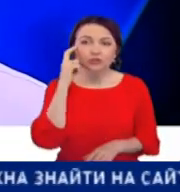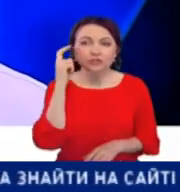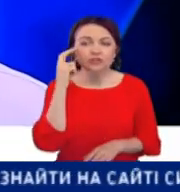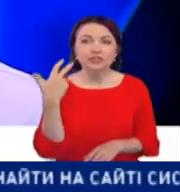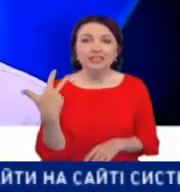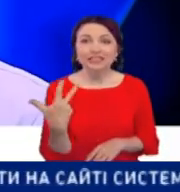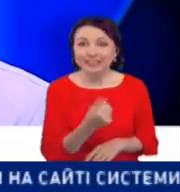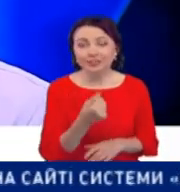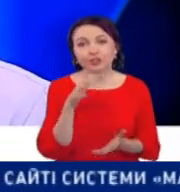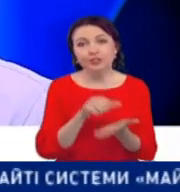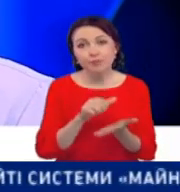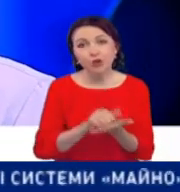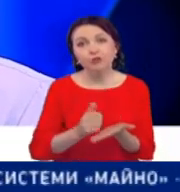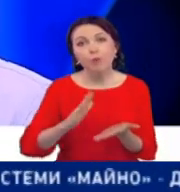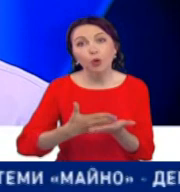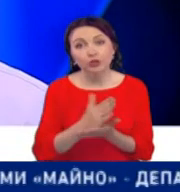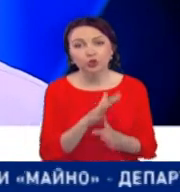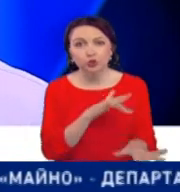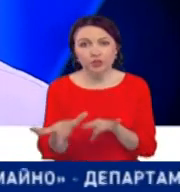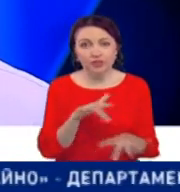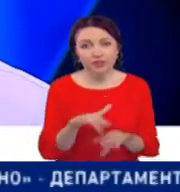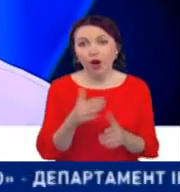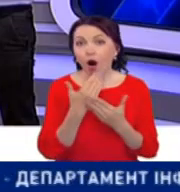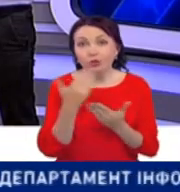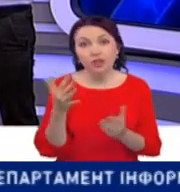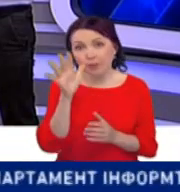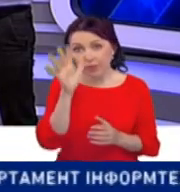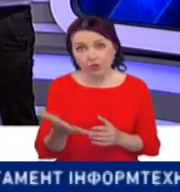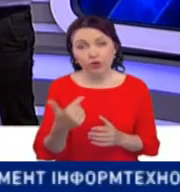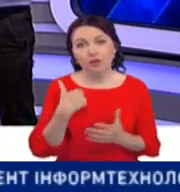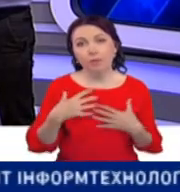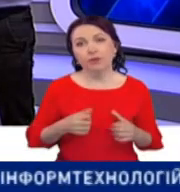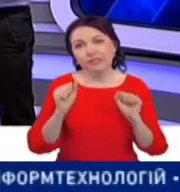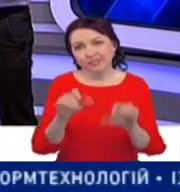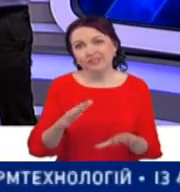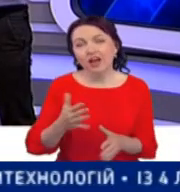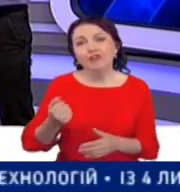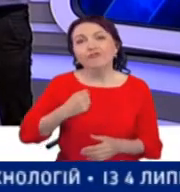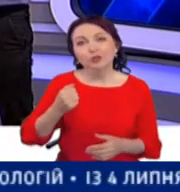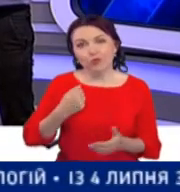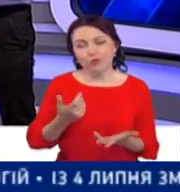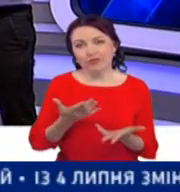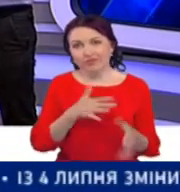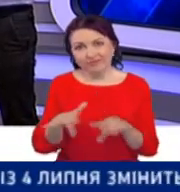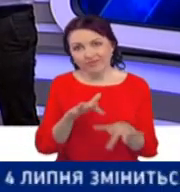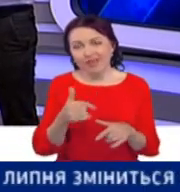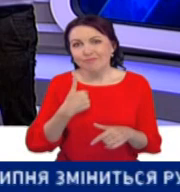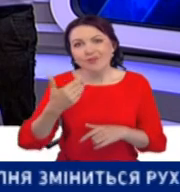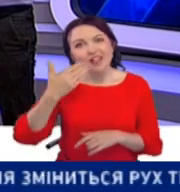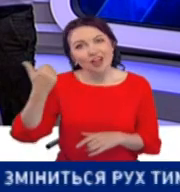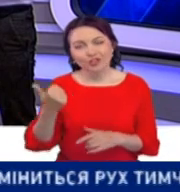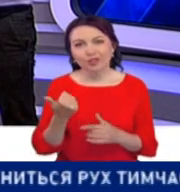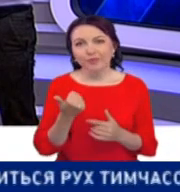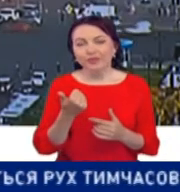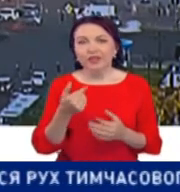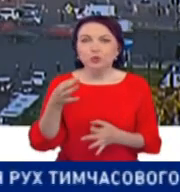тижні займаюсь політичною діяльністю. Але останні 5 років я себе присвятив суто військовій справі, тому мені насправді легше судити